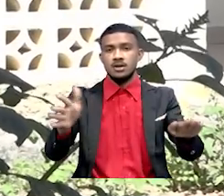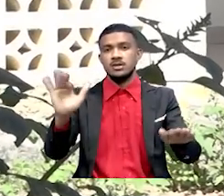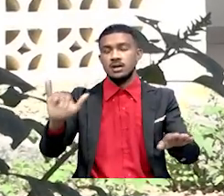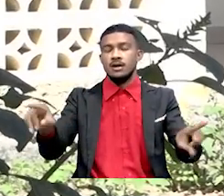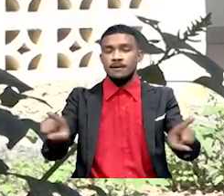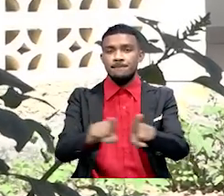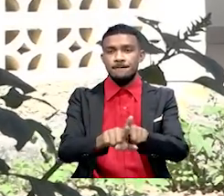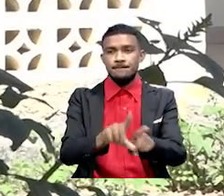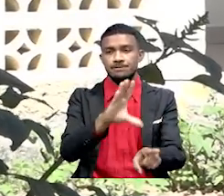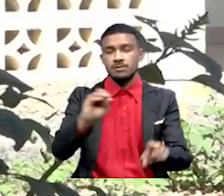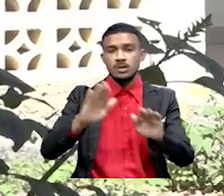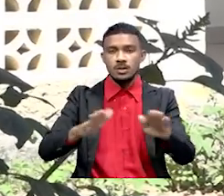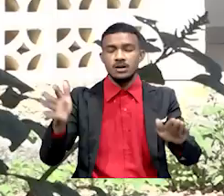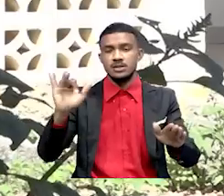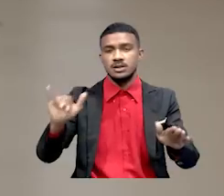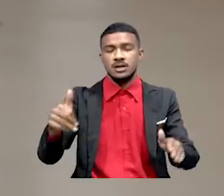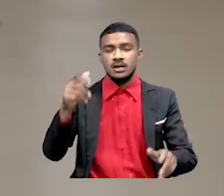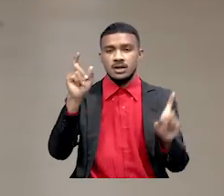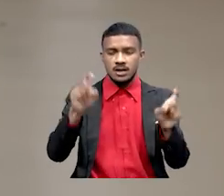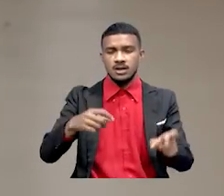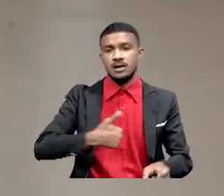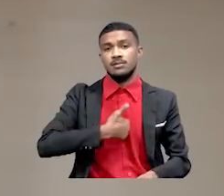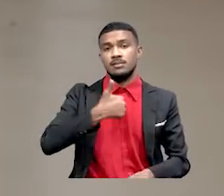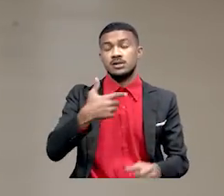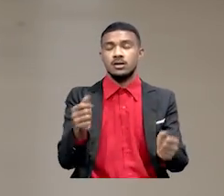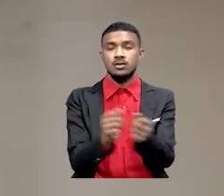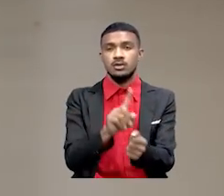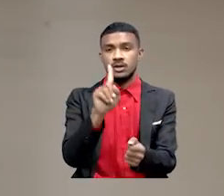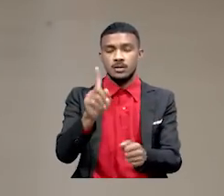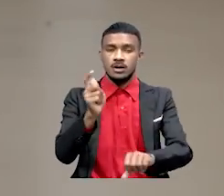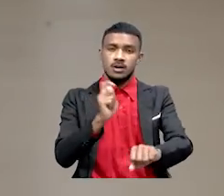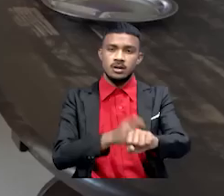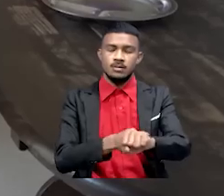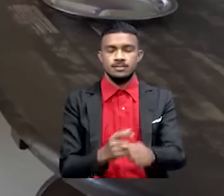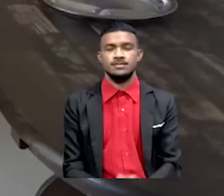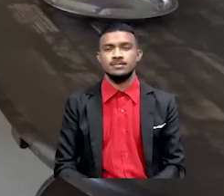dalam rumah la barisira tinggi mesak, mabe ida nemak situasau.